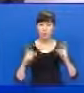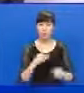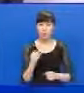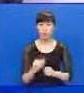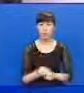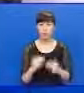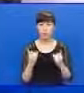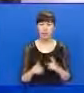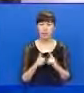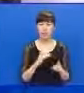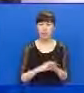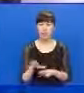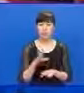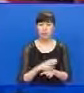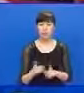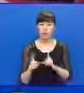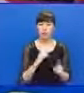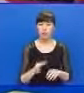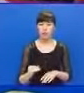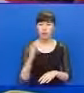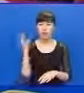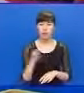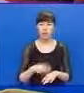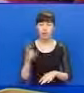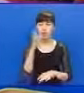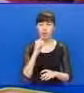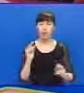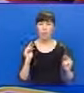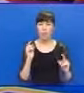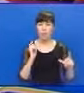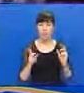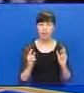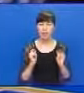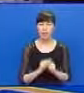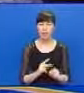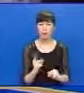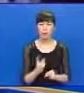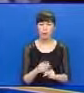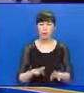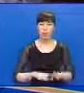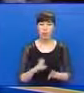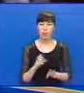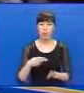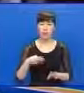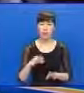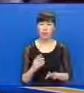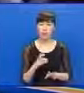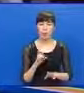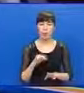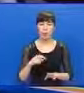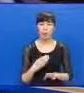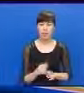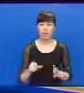ғылыми кеңес өтті. Ғылыми кеңеске оңтүстік Қазақстан мемлекеттік педагогикалық институтының бірінші проректоры доцент Башагүл